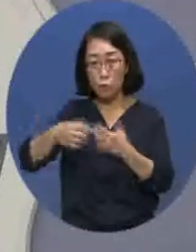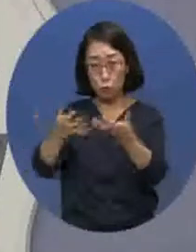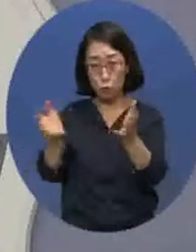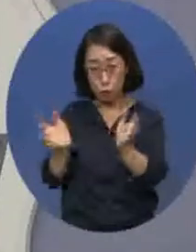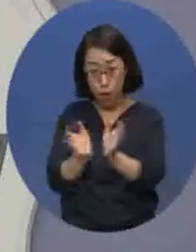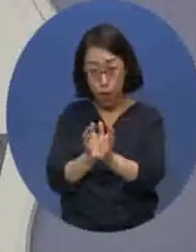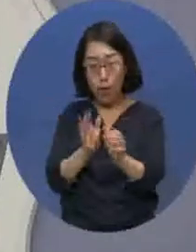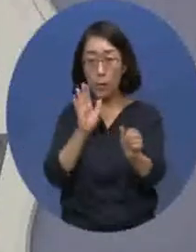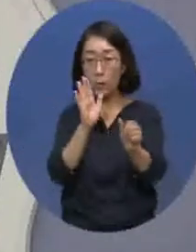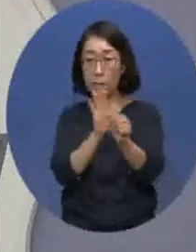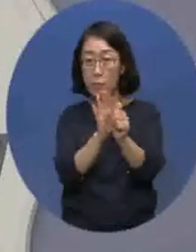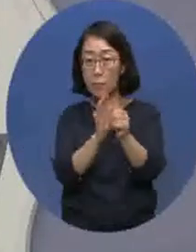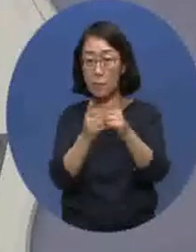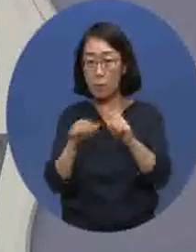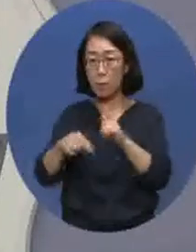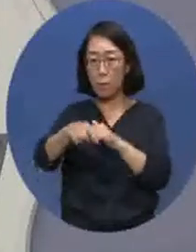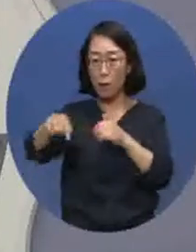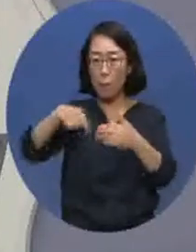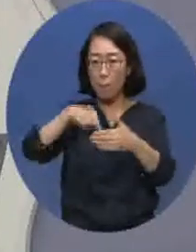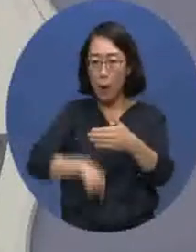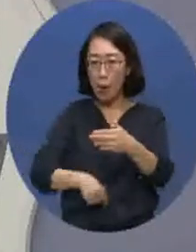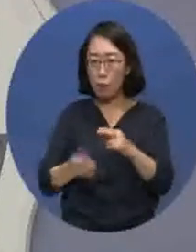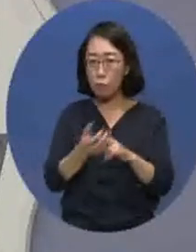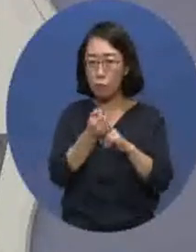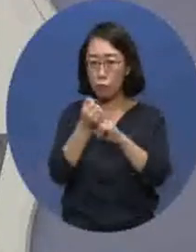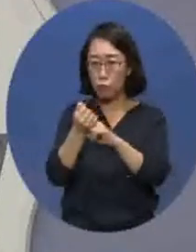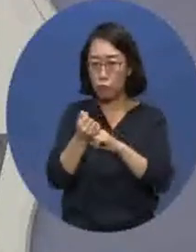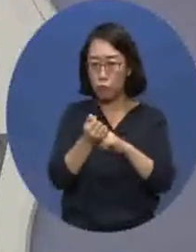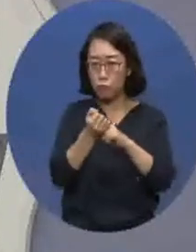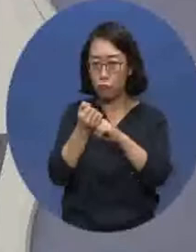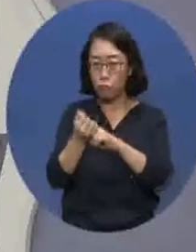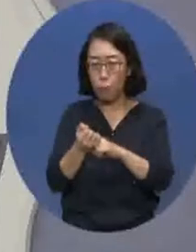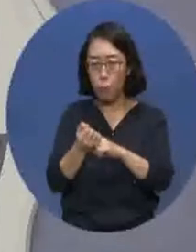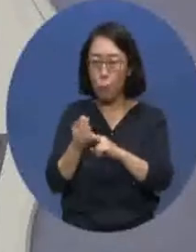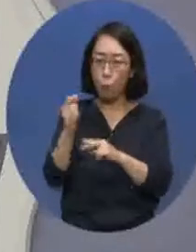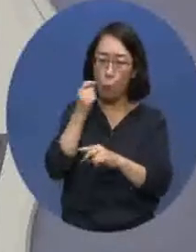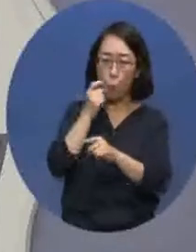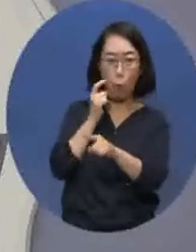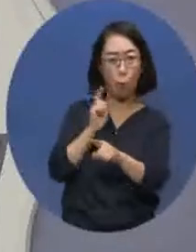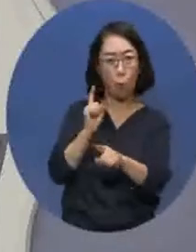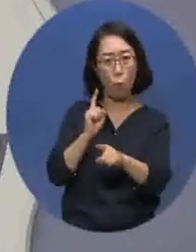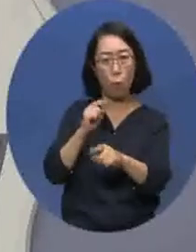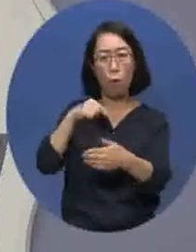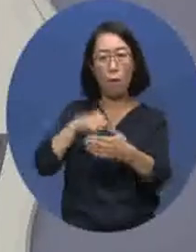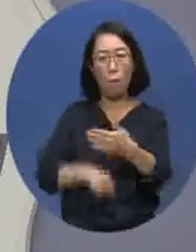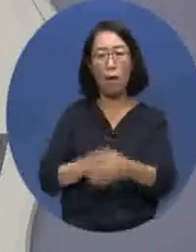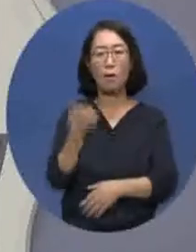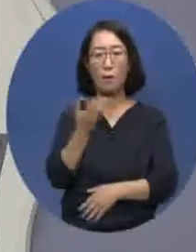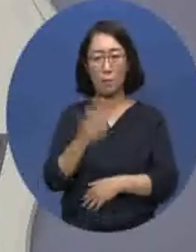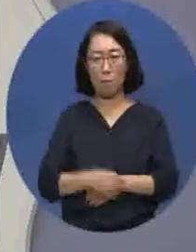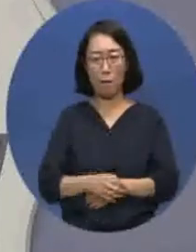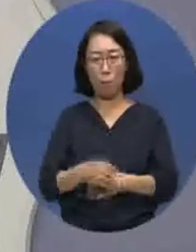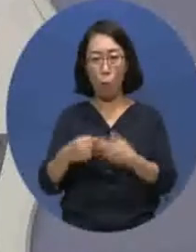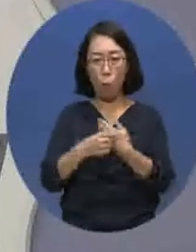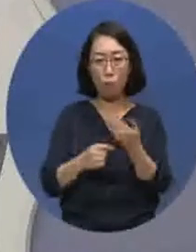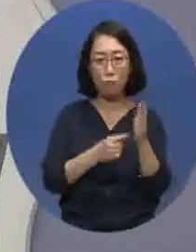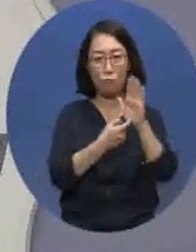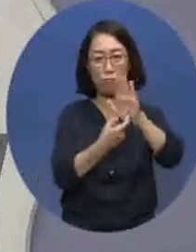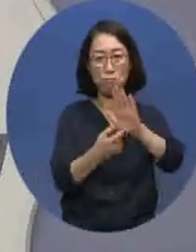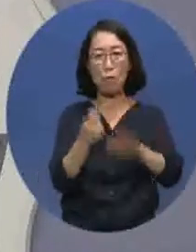도대체 그 속에 담아두고 어떻게 살까 저는 그게 굉장히 마음이 아팠습니다 그래서